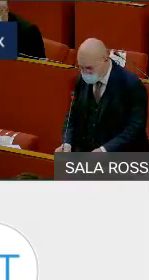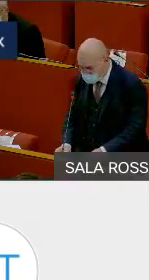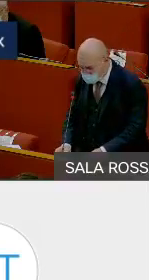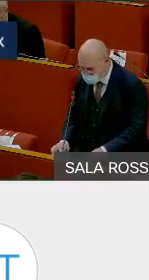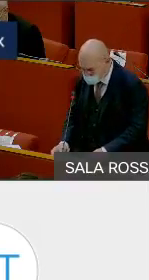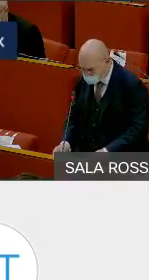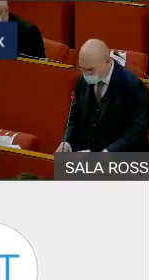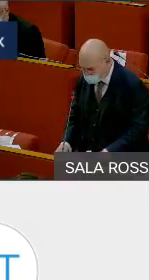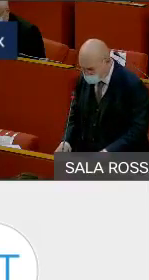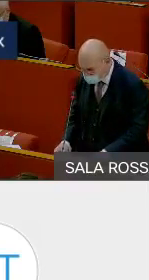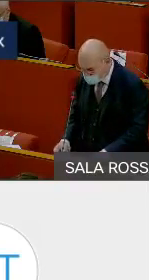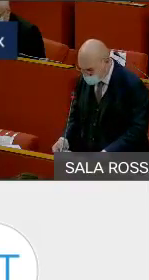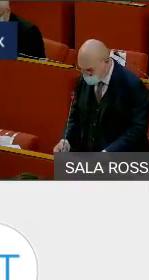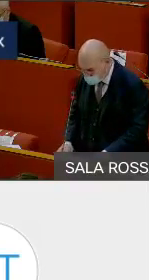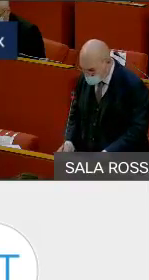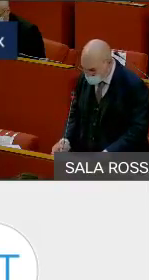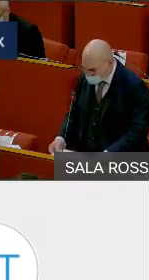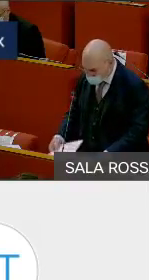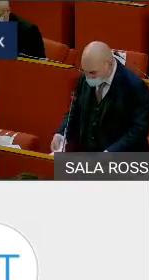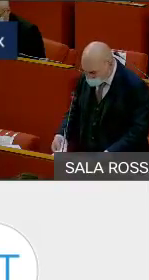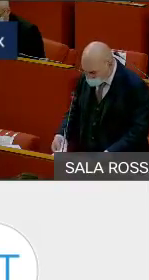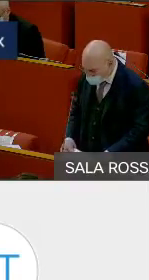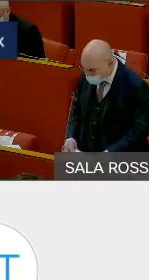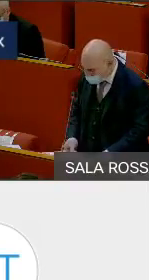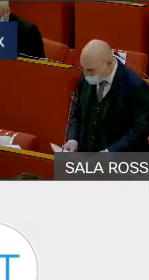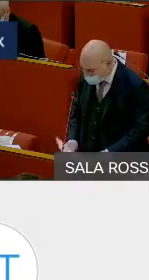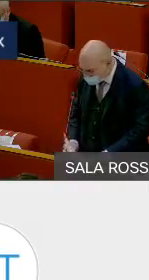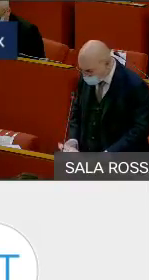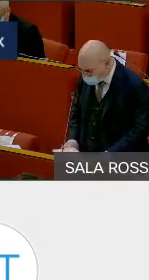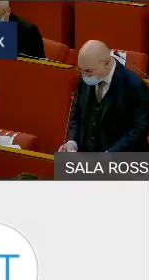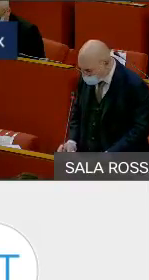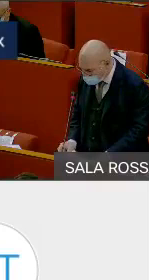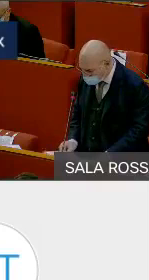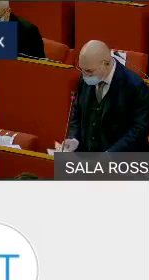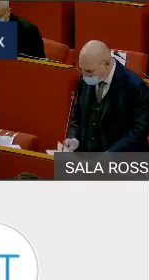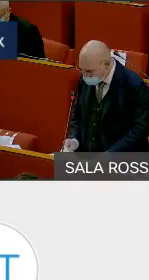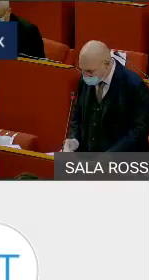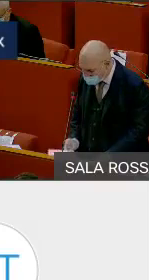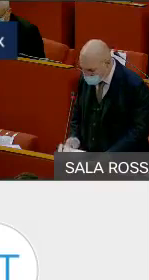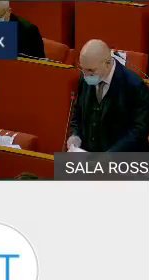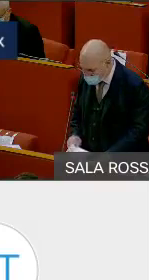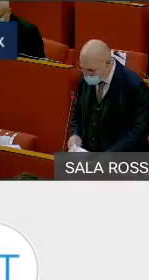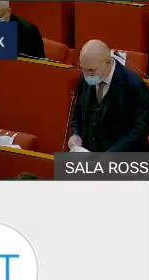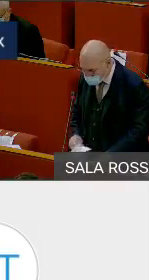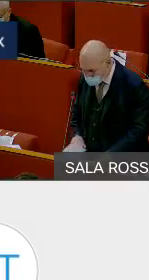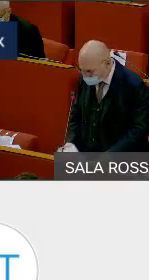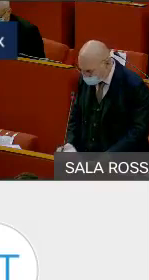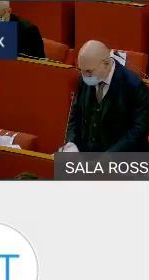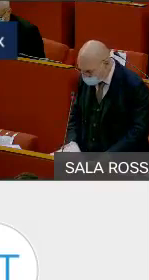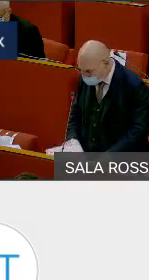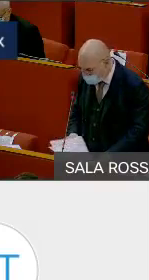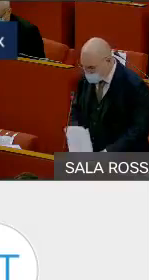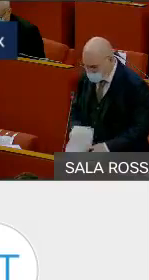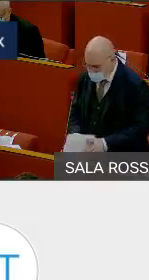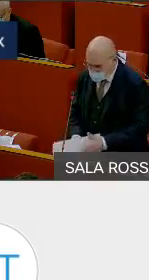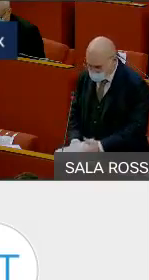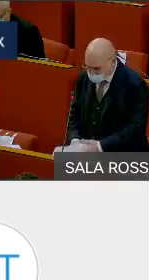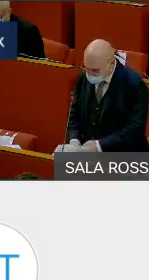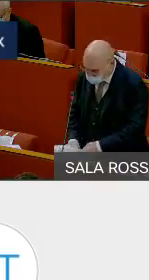costruito senza rispettare queste regole concludo 215 216 18